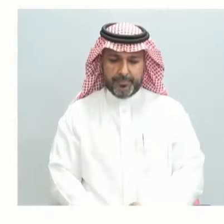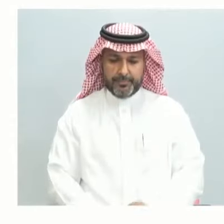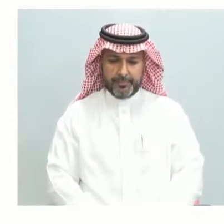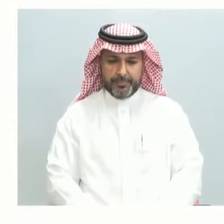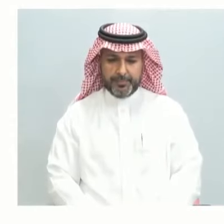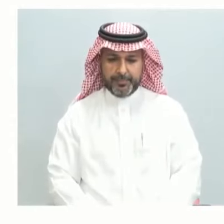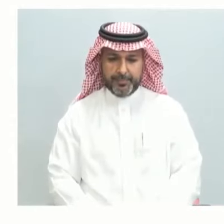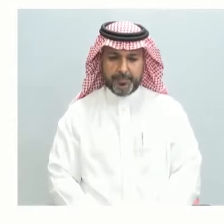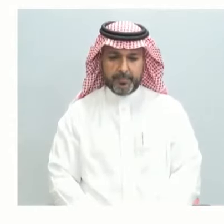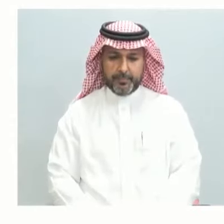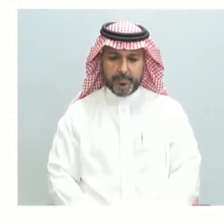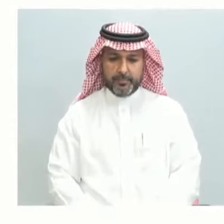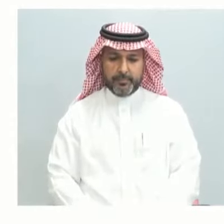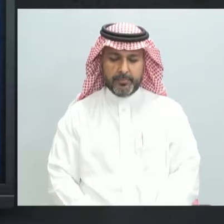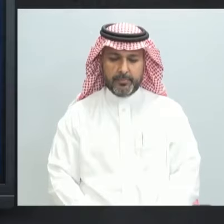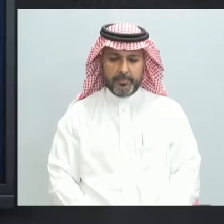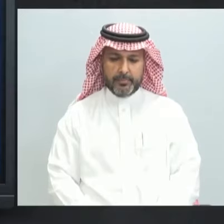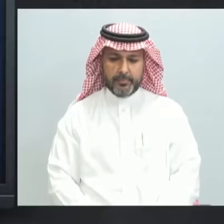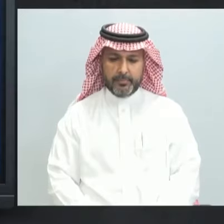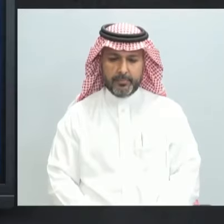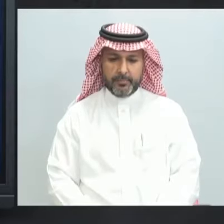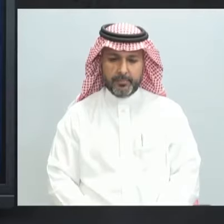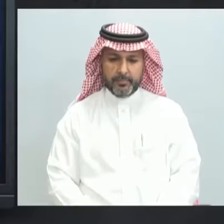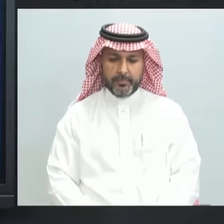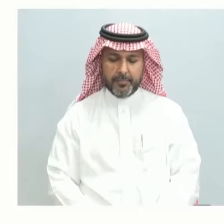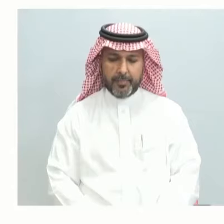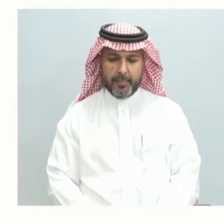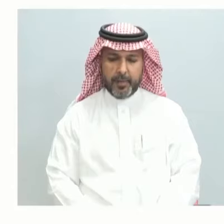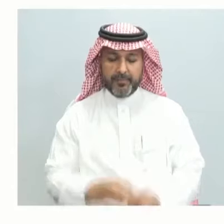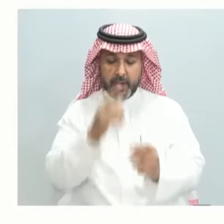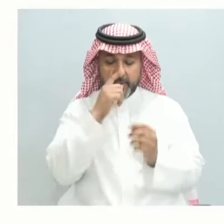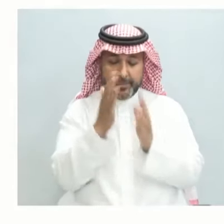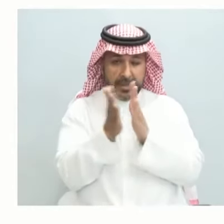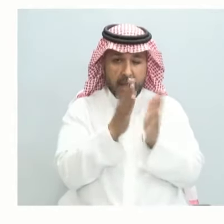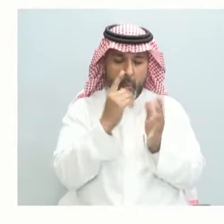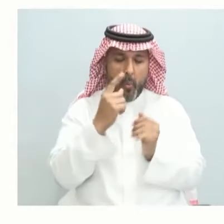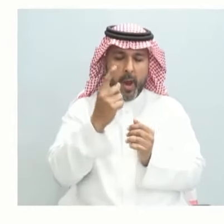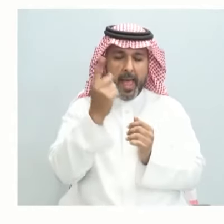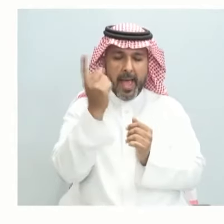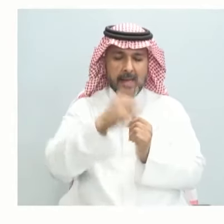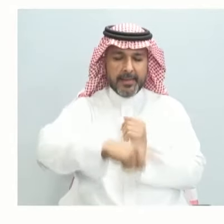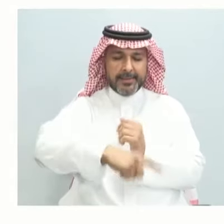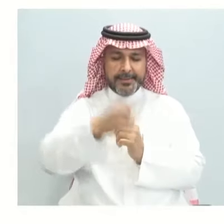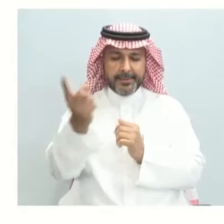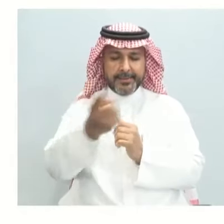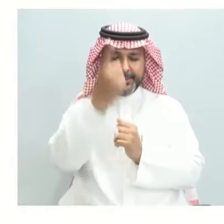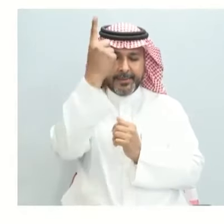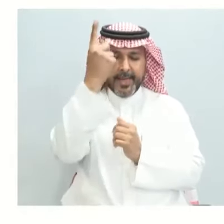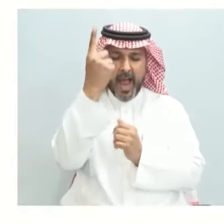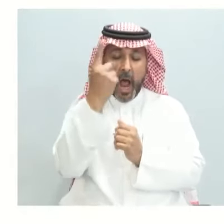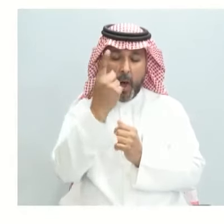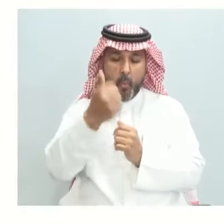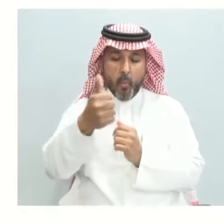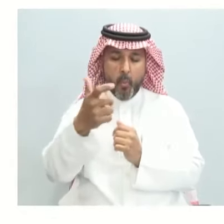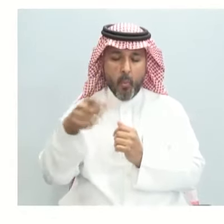الاوليه لابد ان تكون هنا فقط الاعداد الاوليه ثم نضع هنا ناتج القسمه 120 تقبل